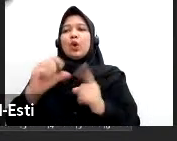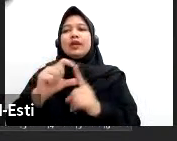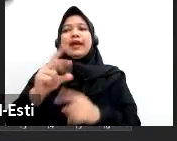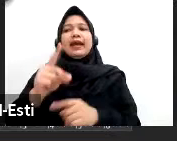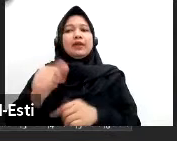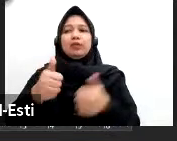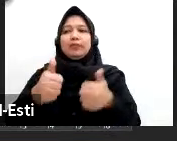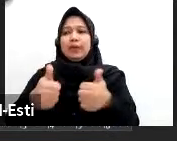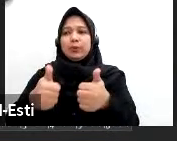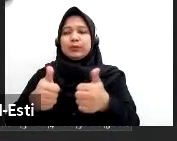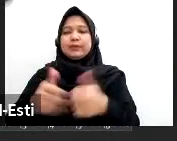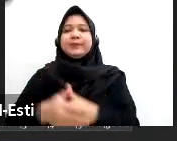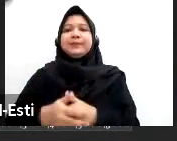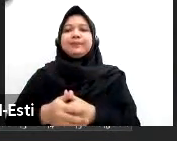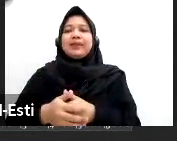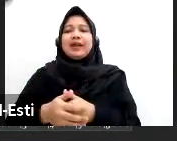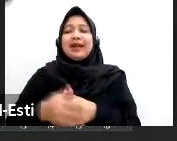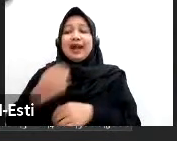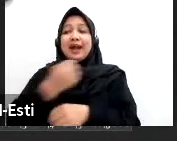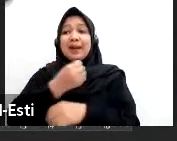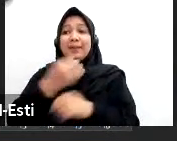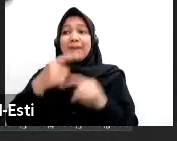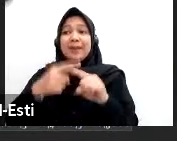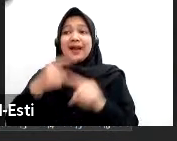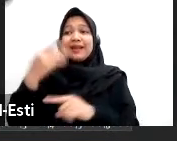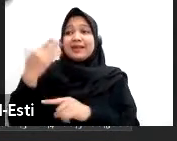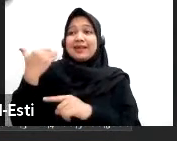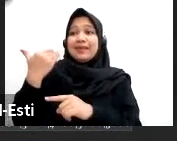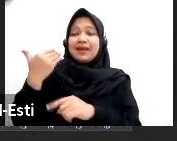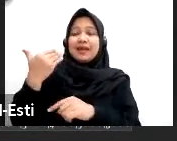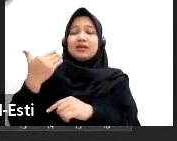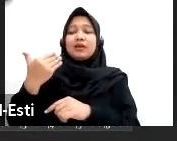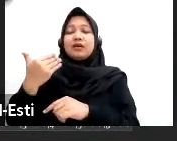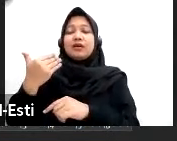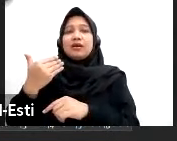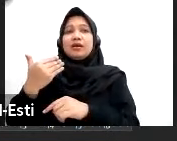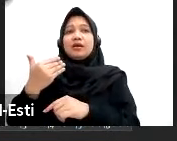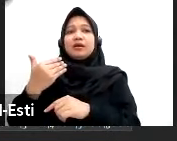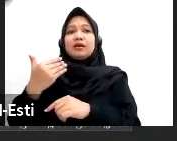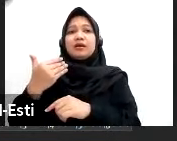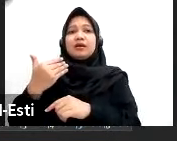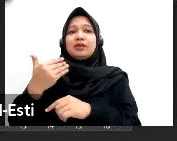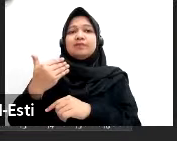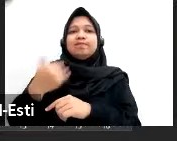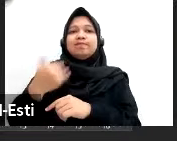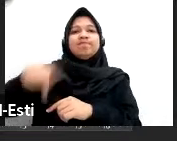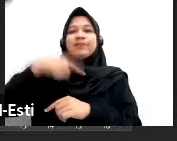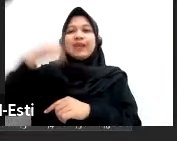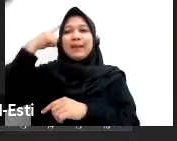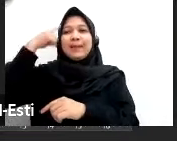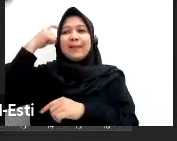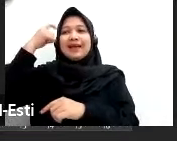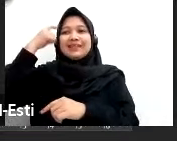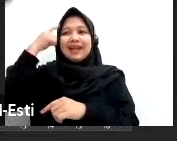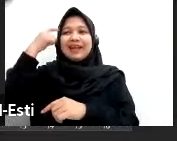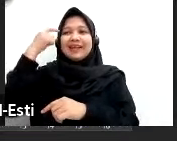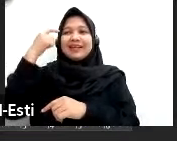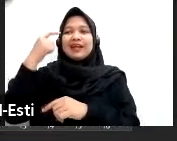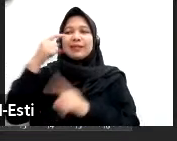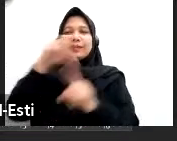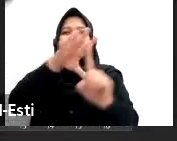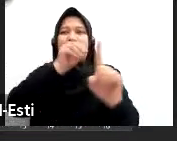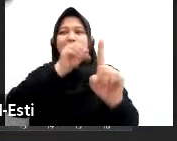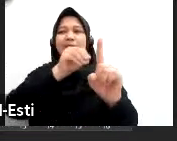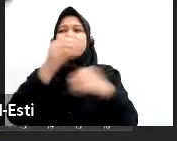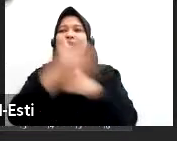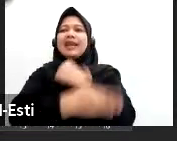kita juga sudah berapa kali kita melakukan pertamanya pembelajaran dari negara-negara lain yang sudah melakukan